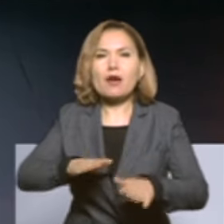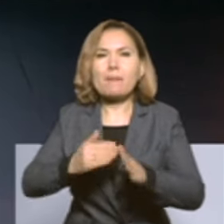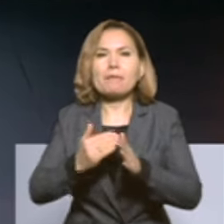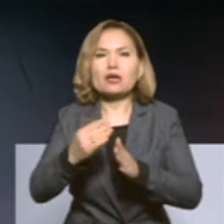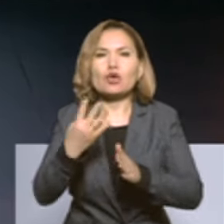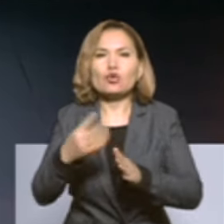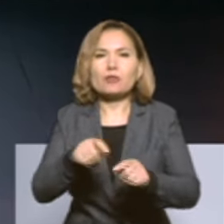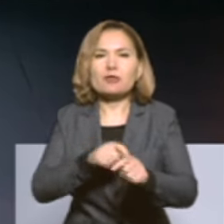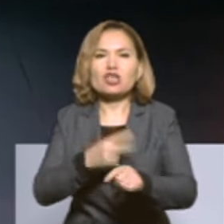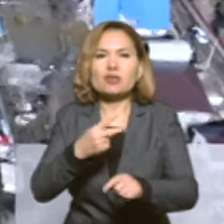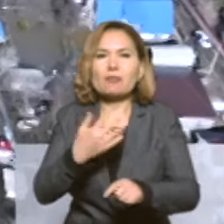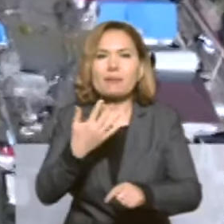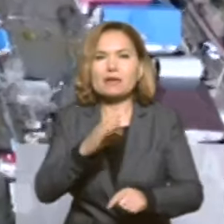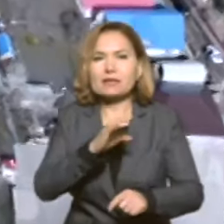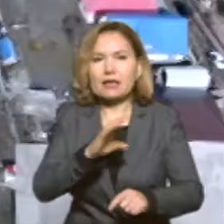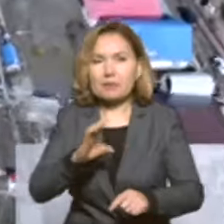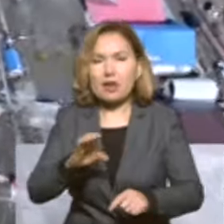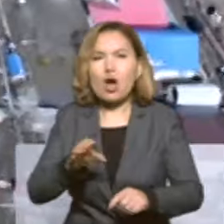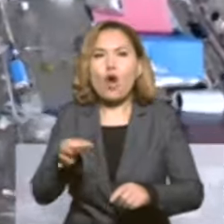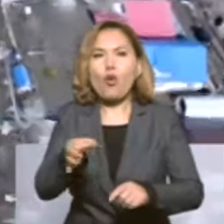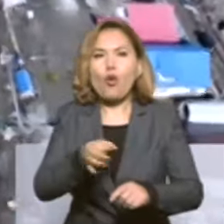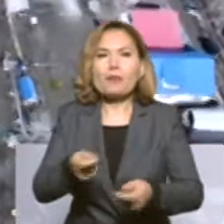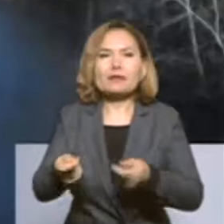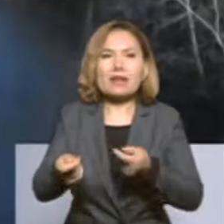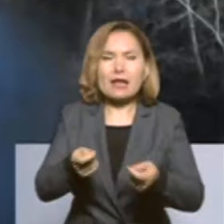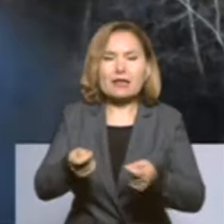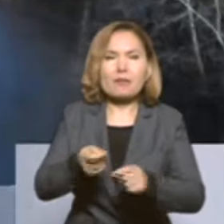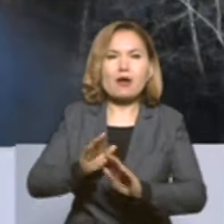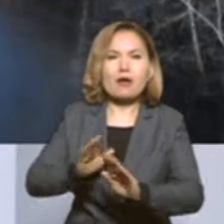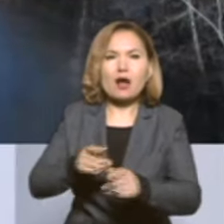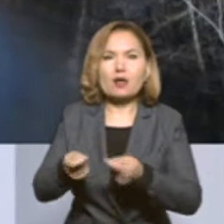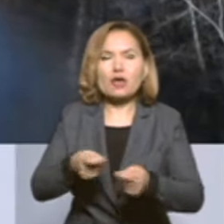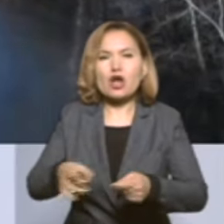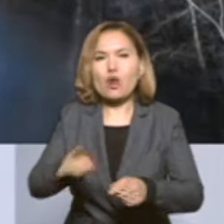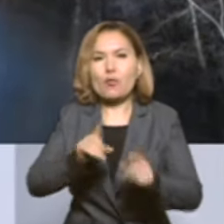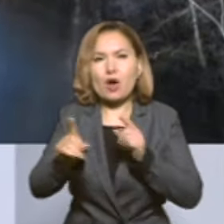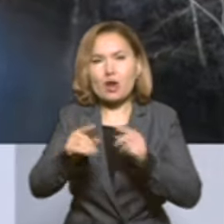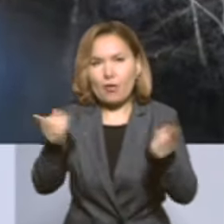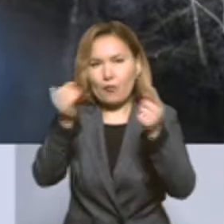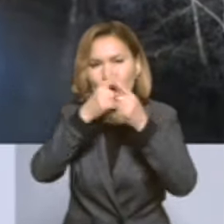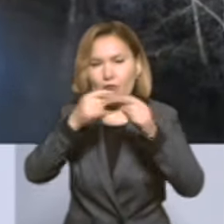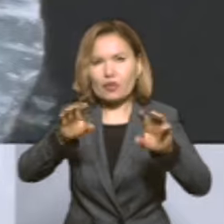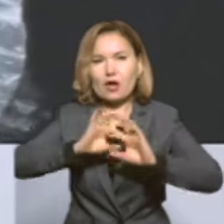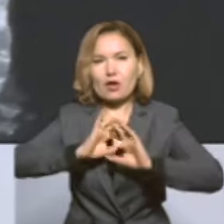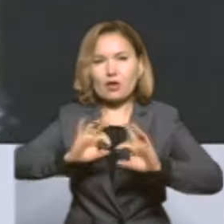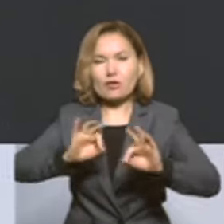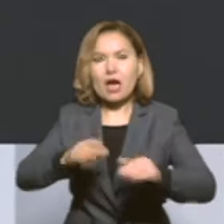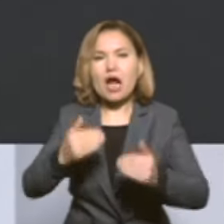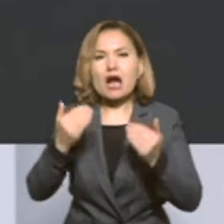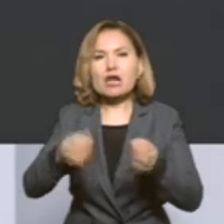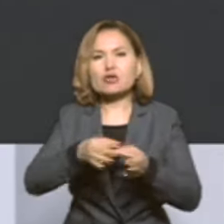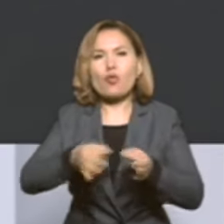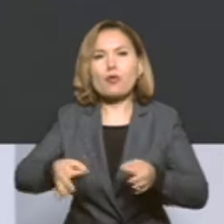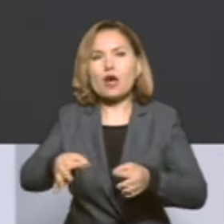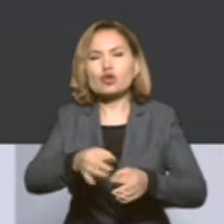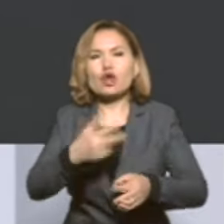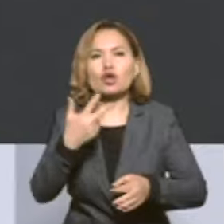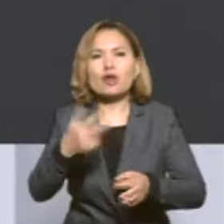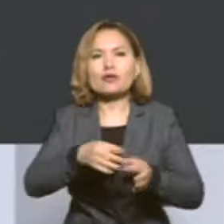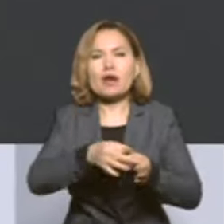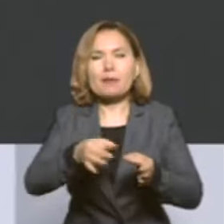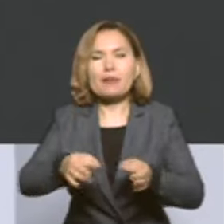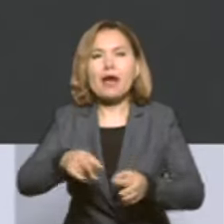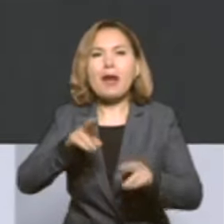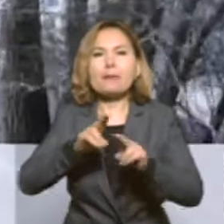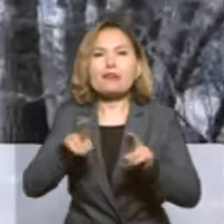25 сантиметр. Бұл туралы облыс әкімінің орынбасары Қанат Дүзелбаев республикалық ақпараттық штабта өткен брифингте мәлім етті. Қазір облыстың үш